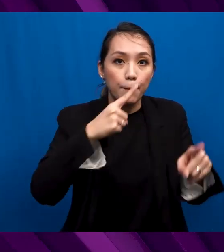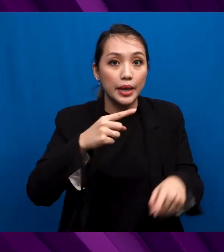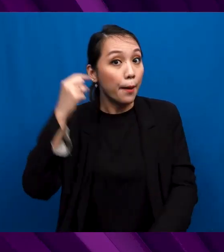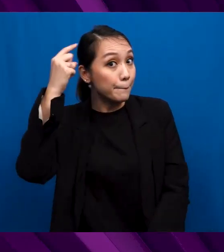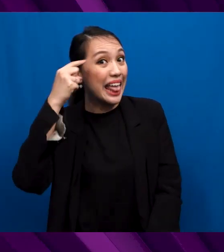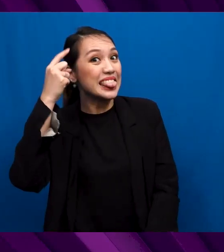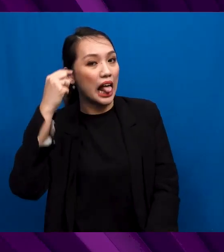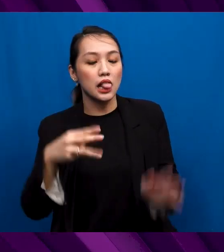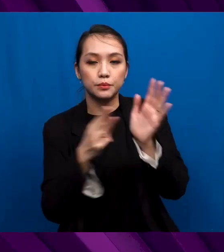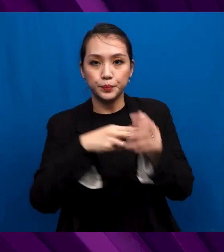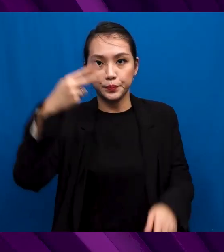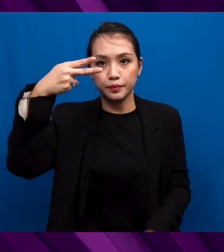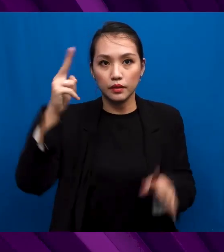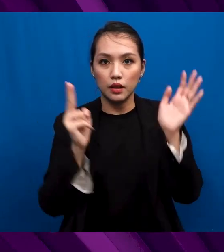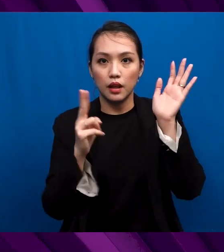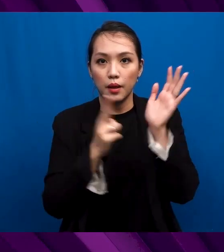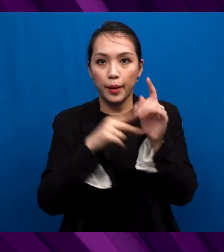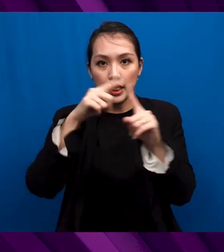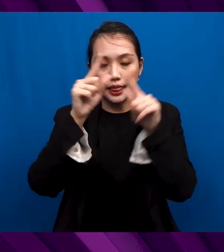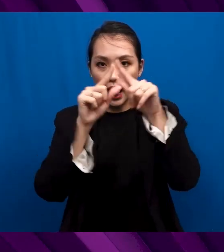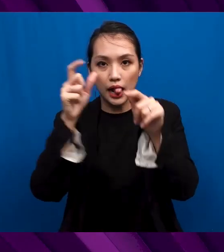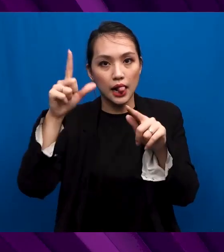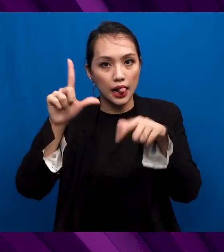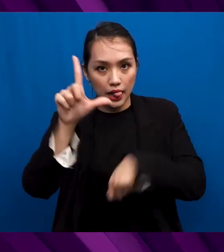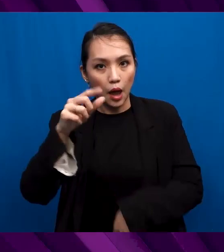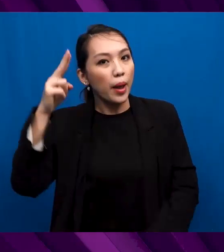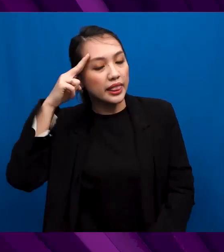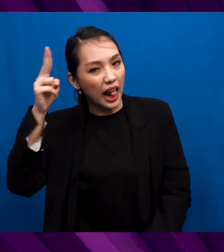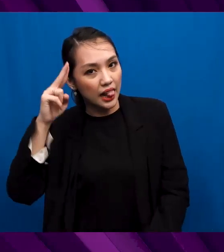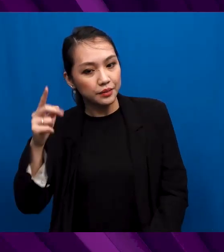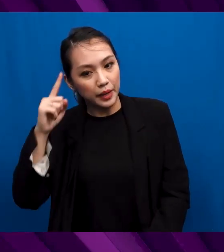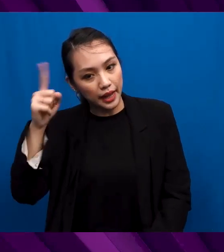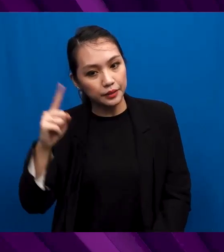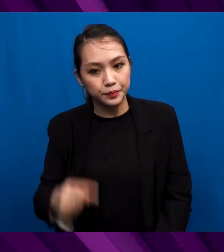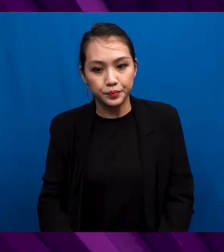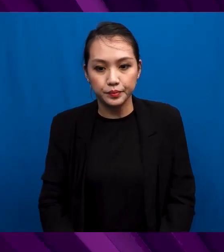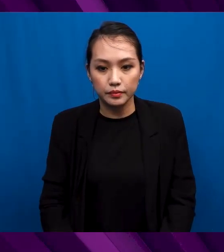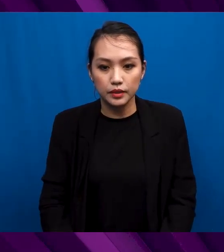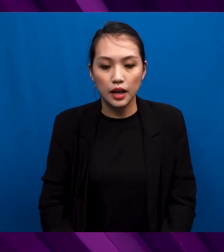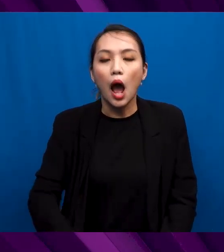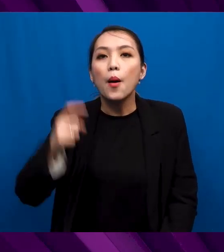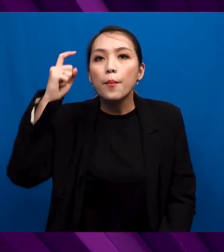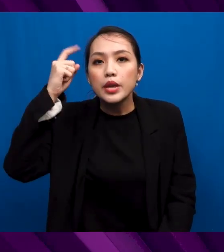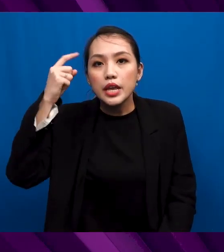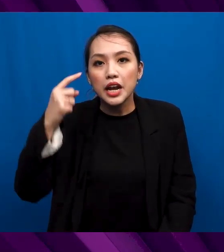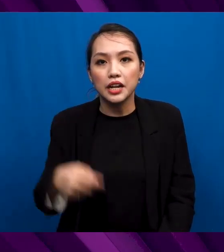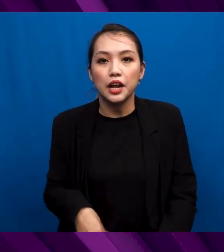kita, selain menjadi seorang hamba, kita harus punya pikiran yang